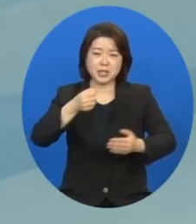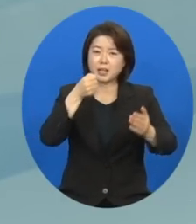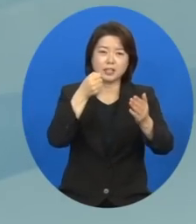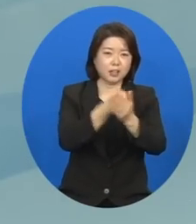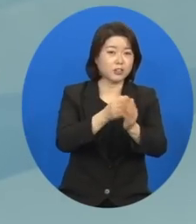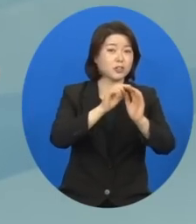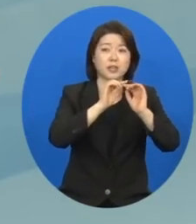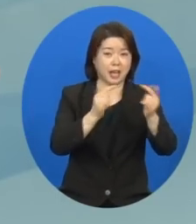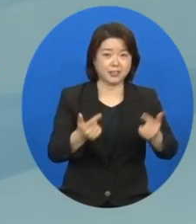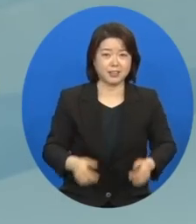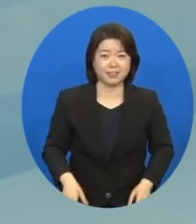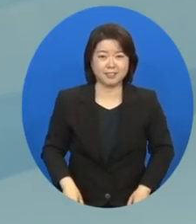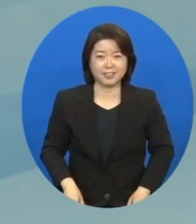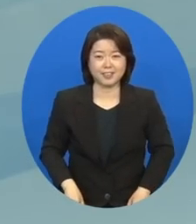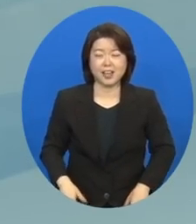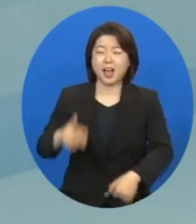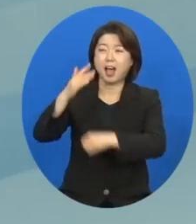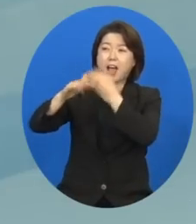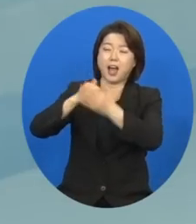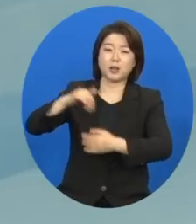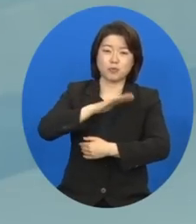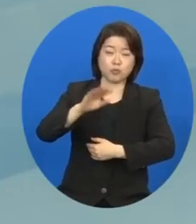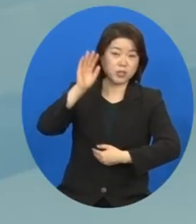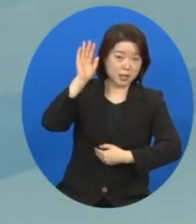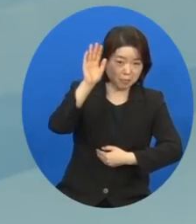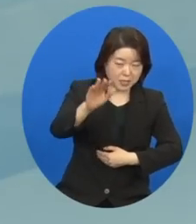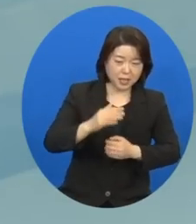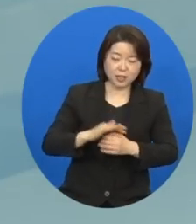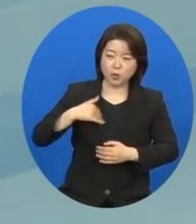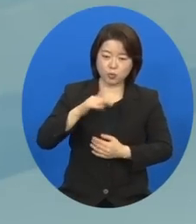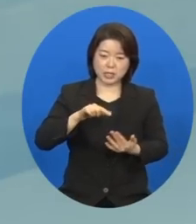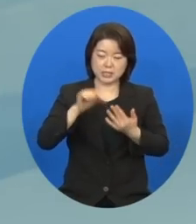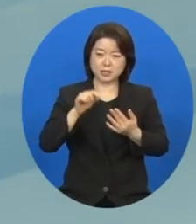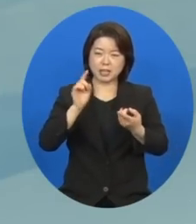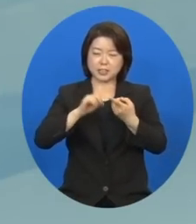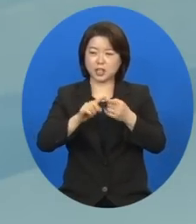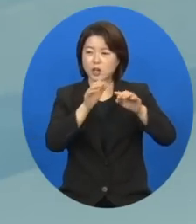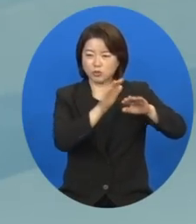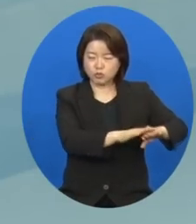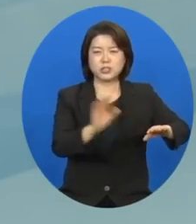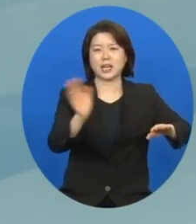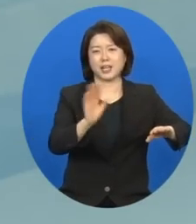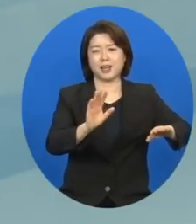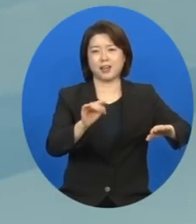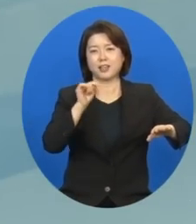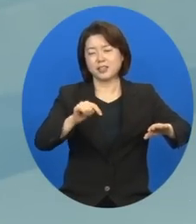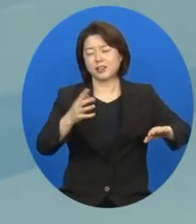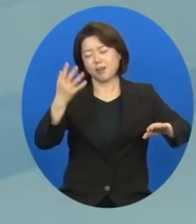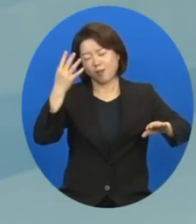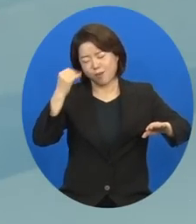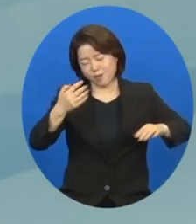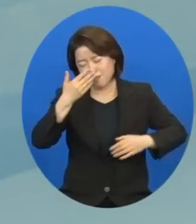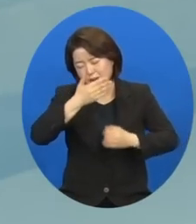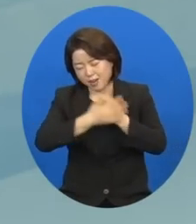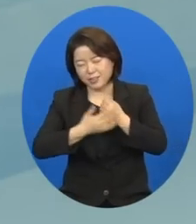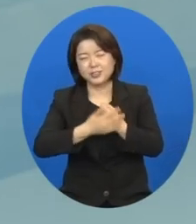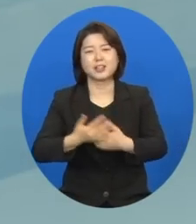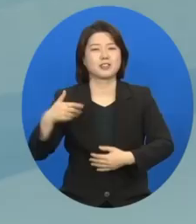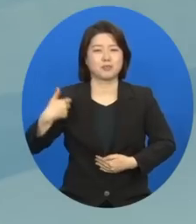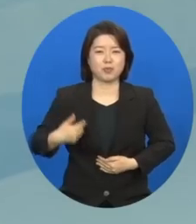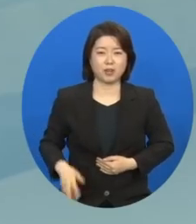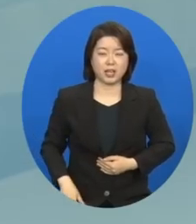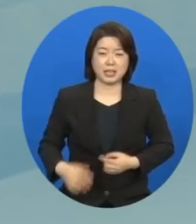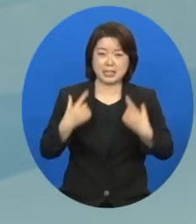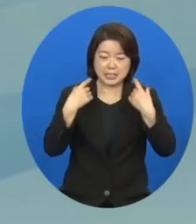것만은 아니라는 것입니다. 하나님 우리의 미래를 우리의 선택에만 놔두지 않으셨다는 거예요. 이것이 얼마나 은혜인지 모릅니다. 여전히